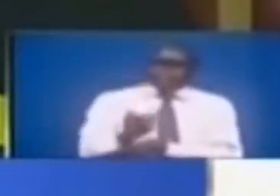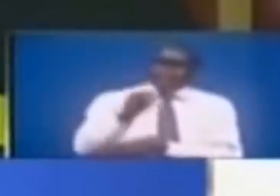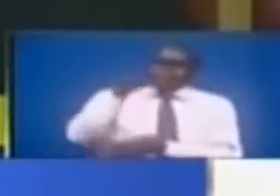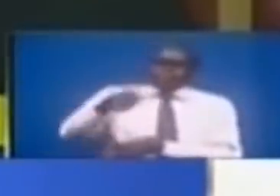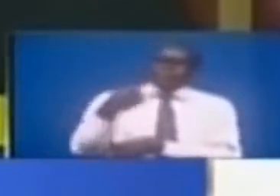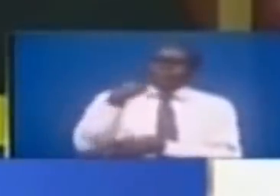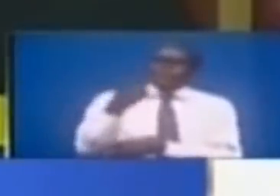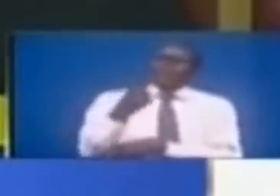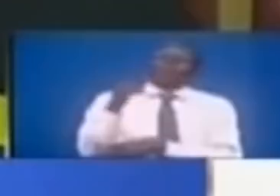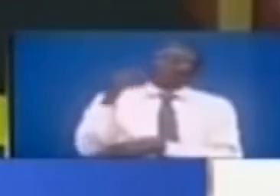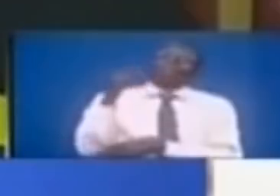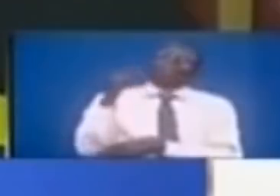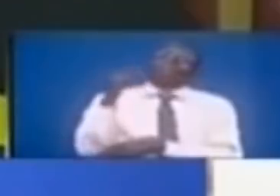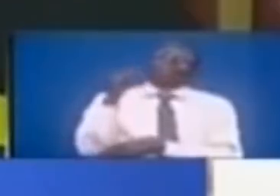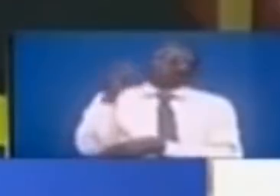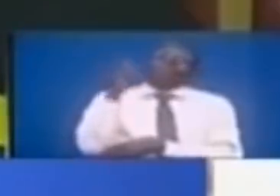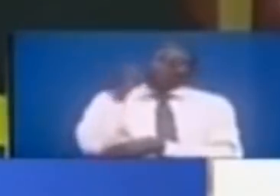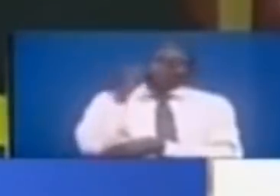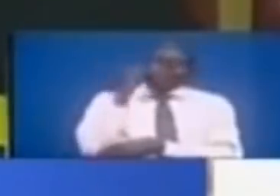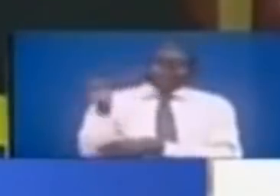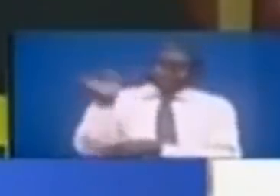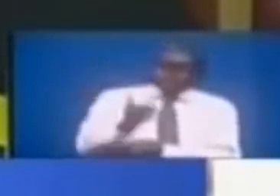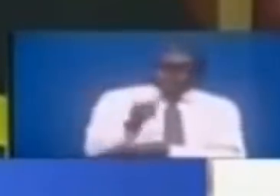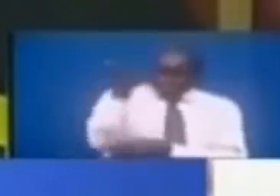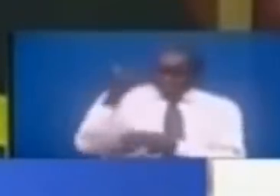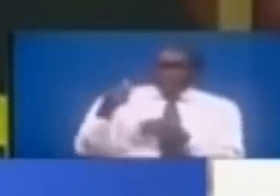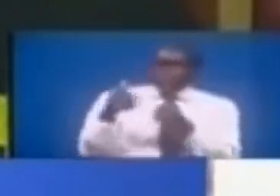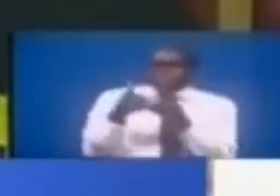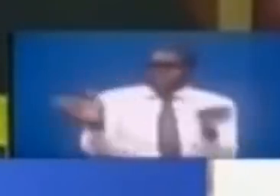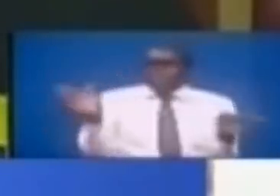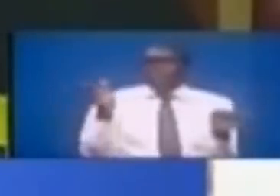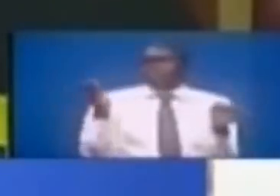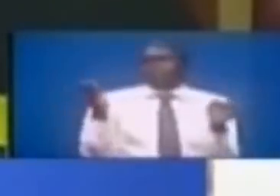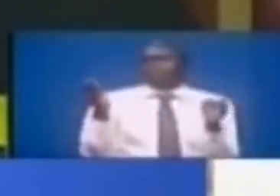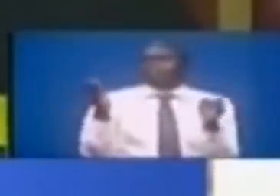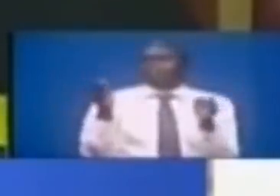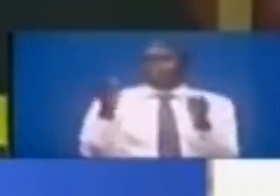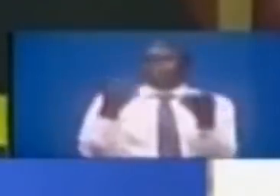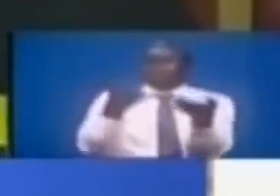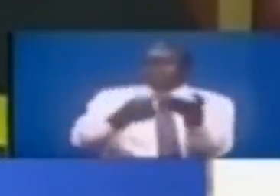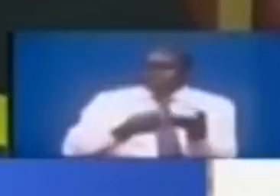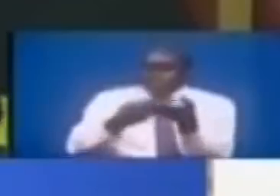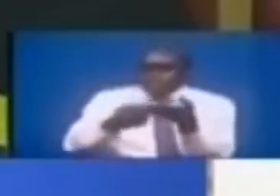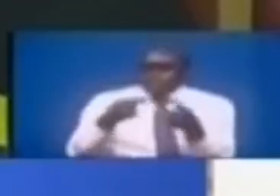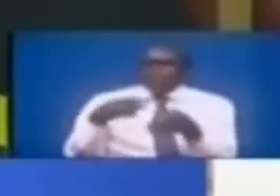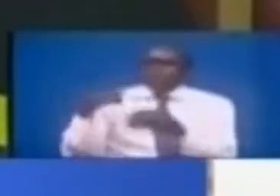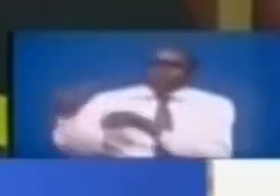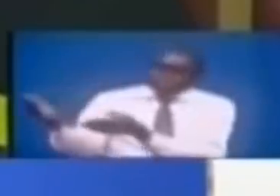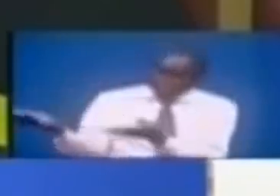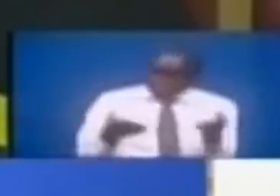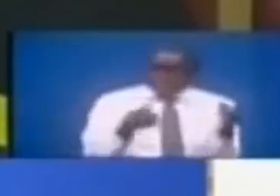Annan asiondoke, maana katua alikuwa ameshavunja mazungumzo, na aliyeniletea ujumbe